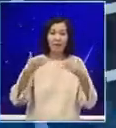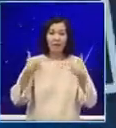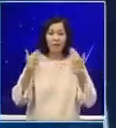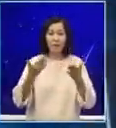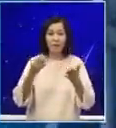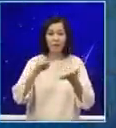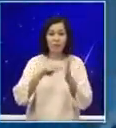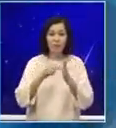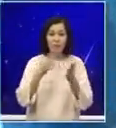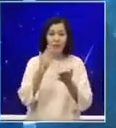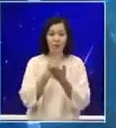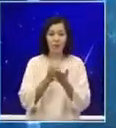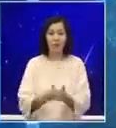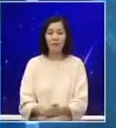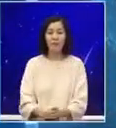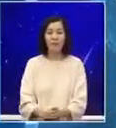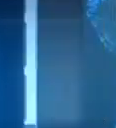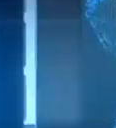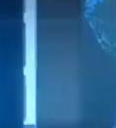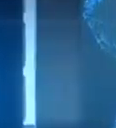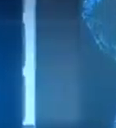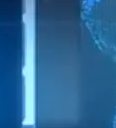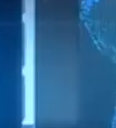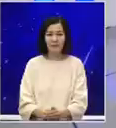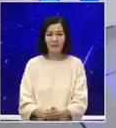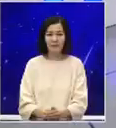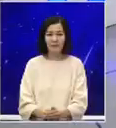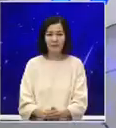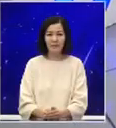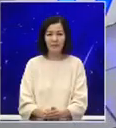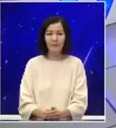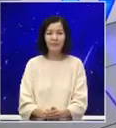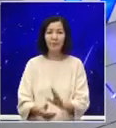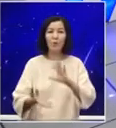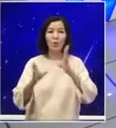Камшат Мұхамеджан, Әсет Дүйсенбек, Жетісу арнасы, Талдықорған.